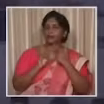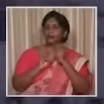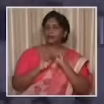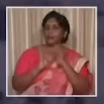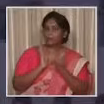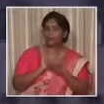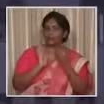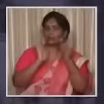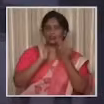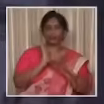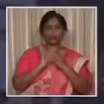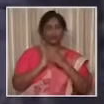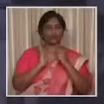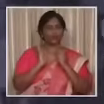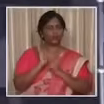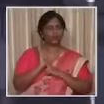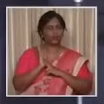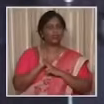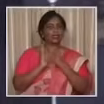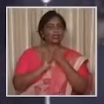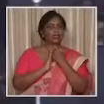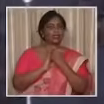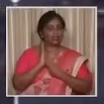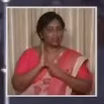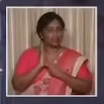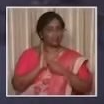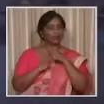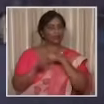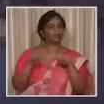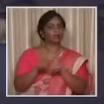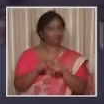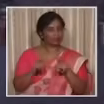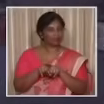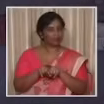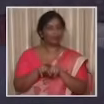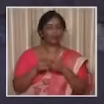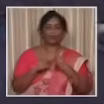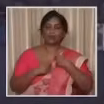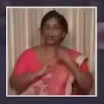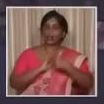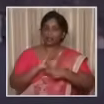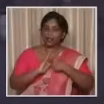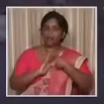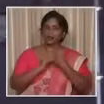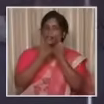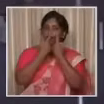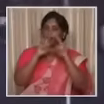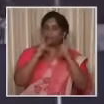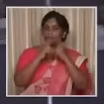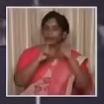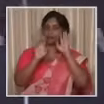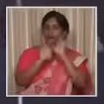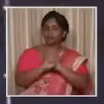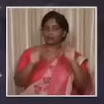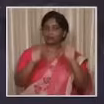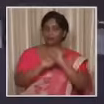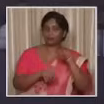වීම විශේෂයෙන්ම එක්සත් ජාතීන්ගේ ප්‍රඥප්තිය ඒ වගේම අපේ රටේ විවිධ ප්‍රකාශන කේන්ද්‍ර කරගෙනමින්